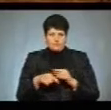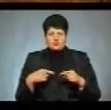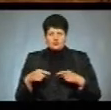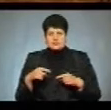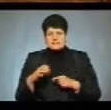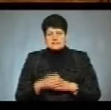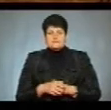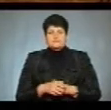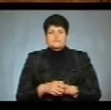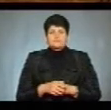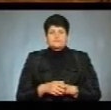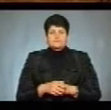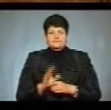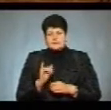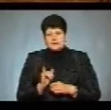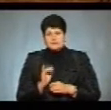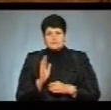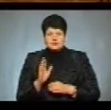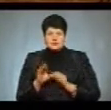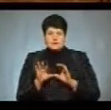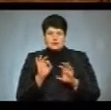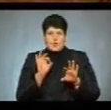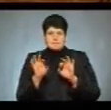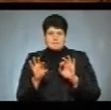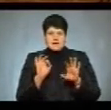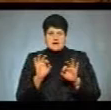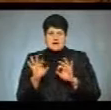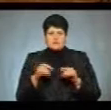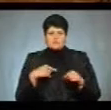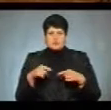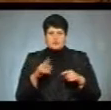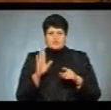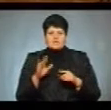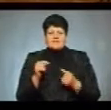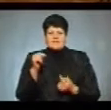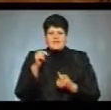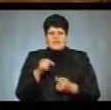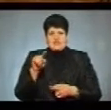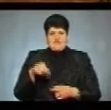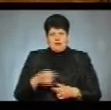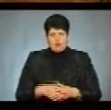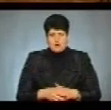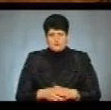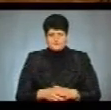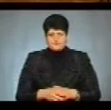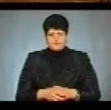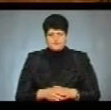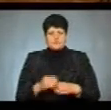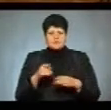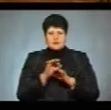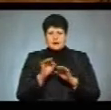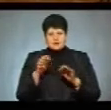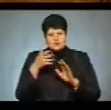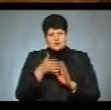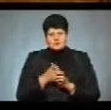відповідно, будемо добирати футболістів, які будуть відповідати тим вимогам. І ви самі прекрасно розумієте,